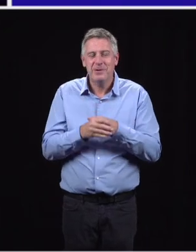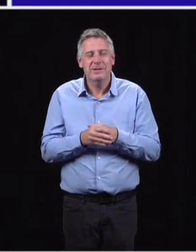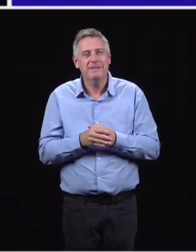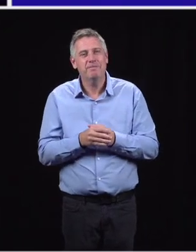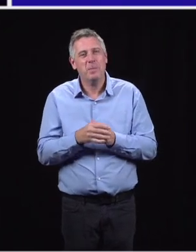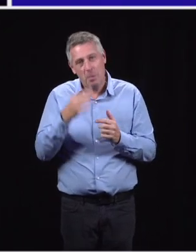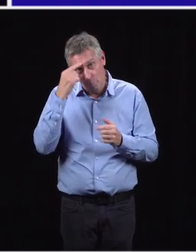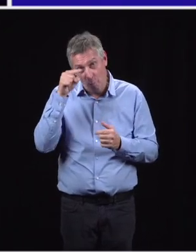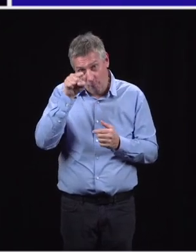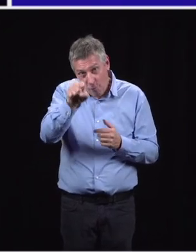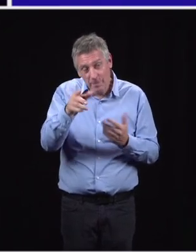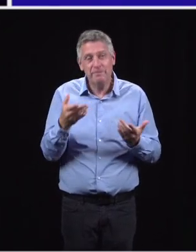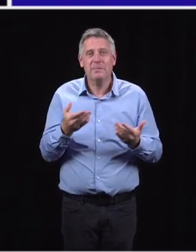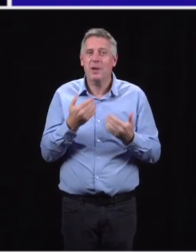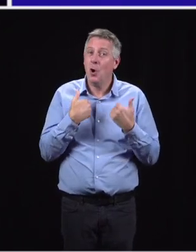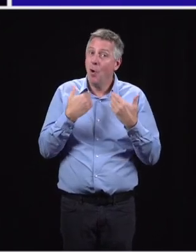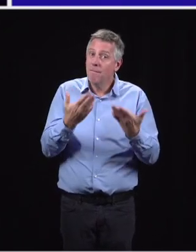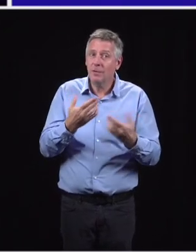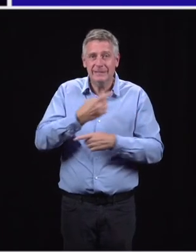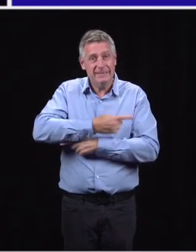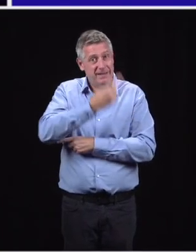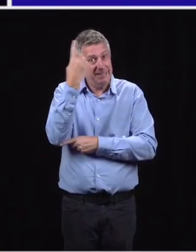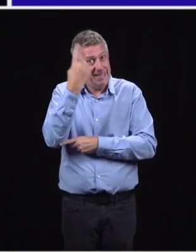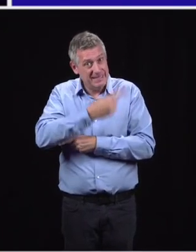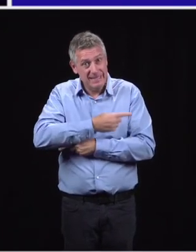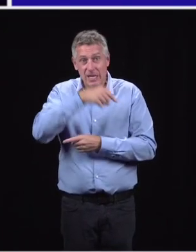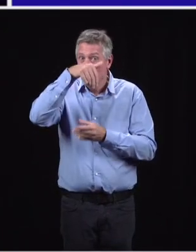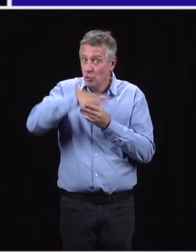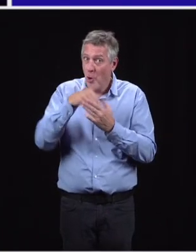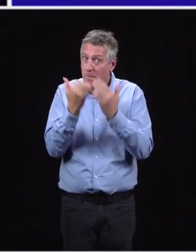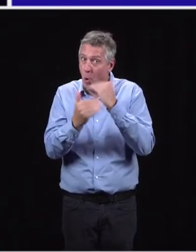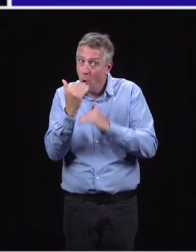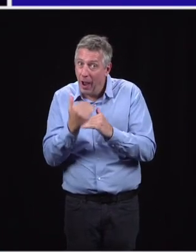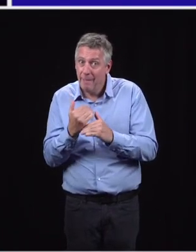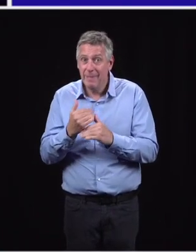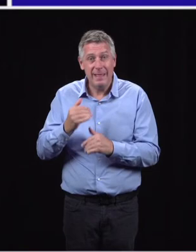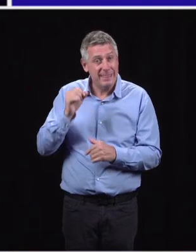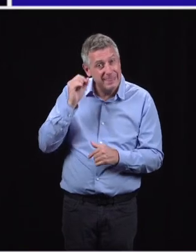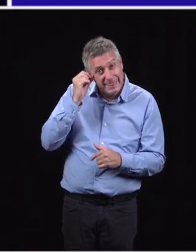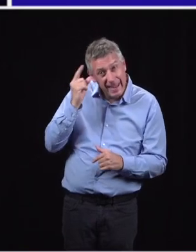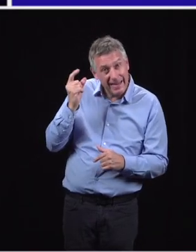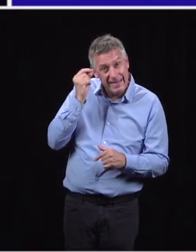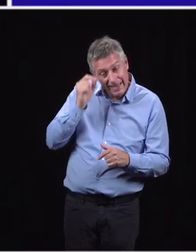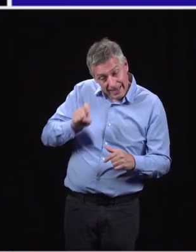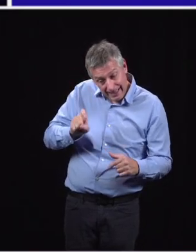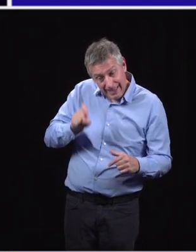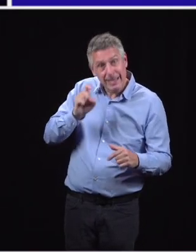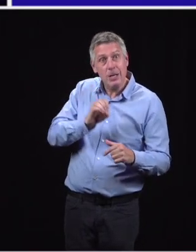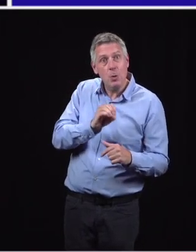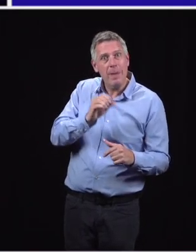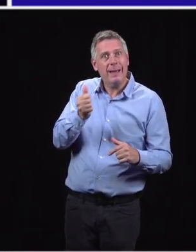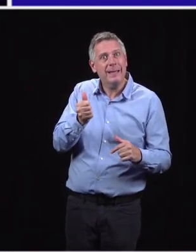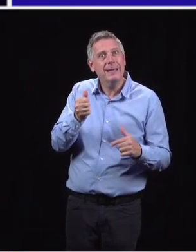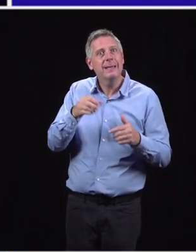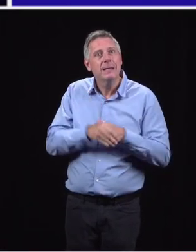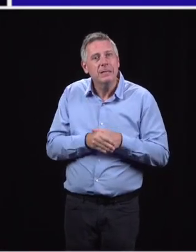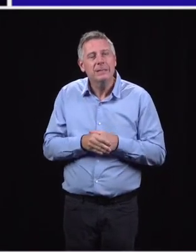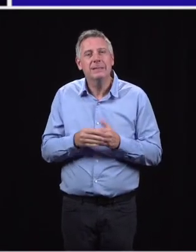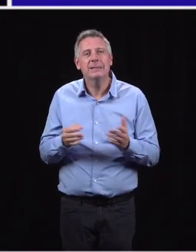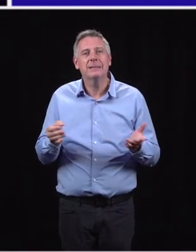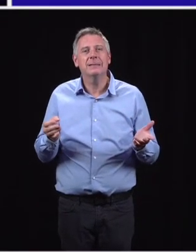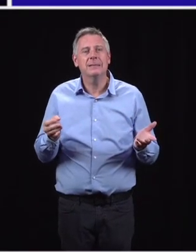pour vous cette offre diversité avec ce programme déclic numérique si vous êtes connecté ce soir avec nous pour pour découvrir